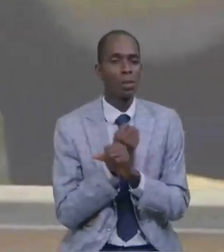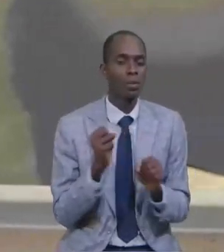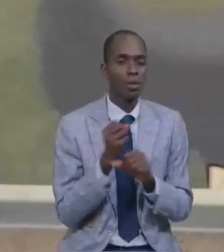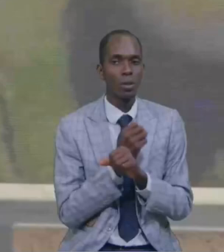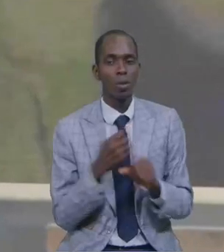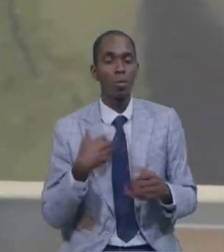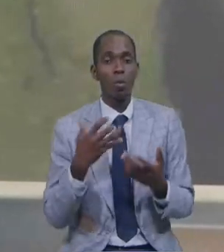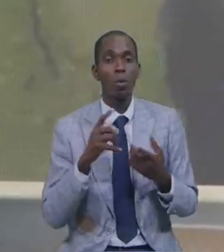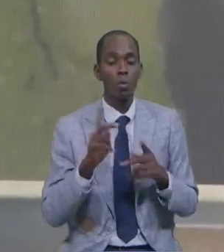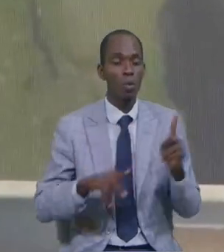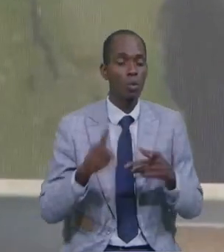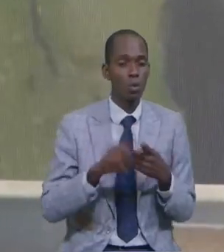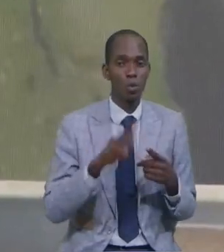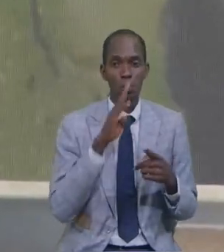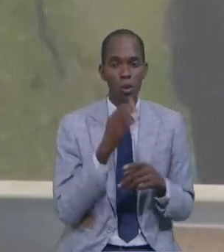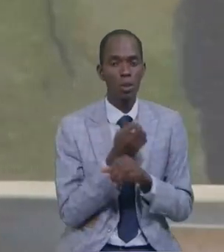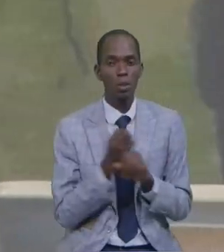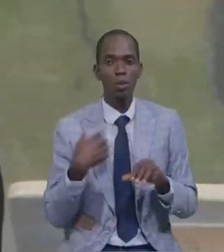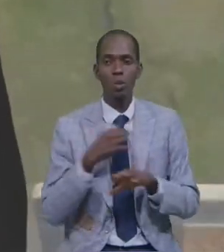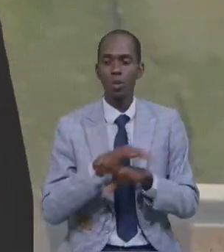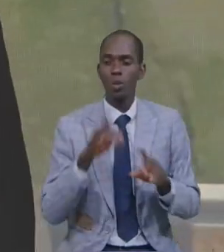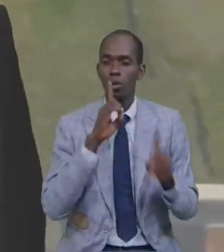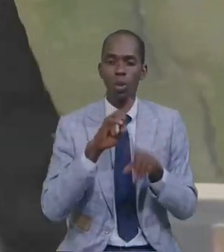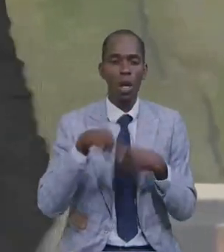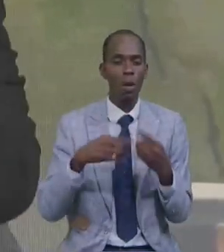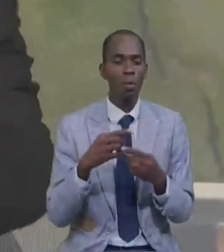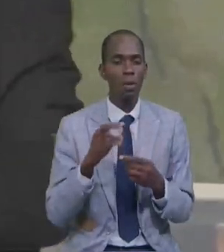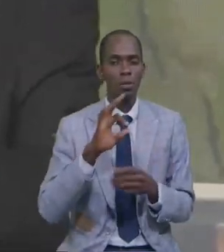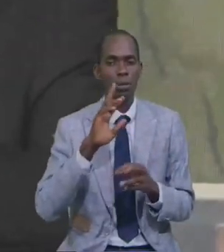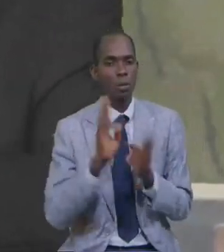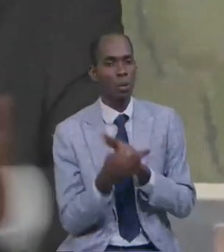Nous cherchons la guérison. Des miracles explosifs.